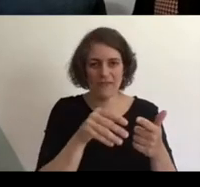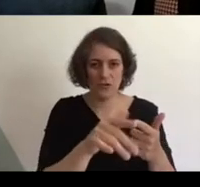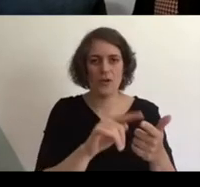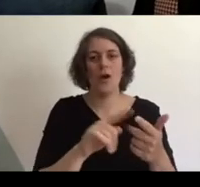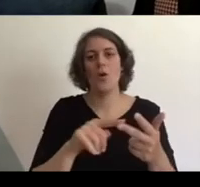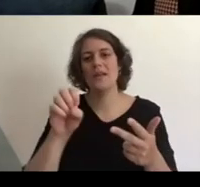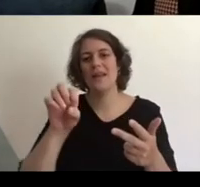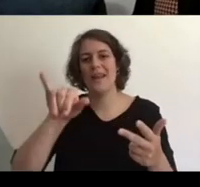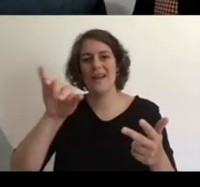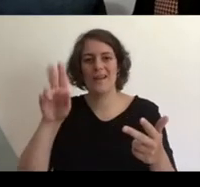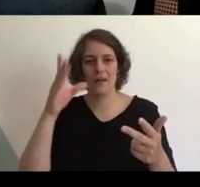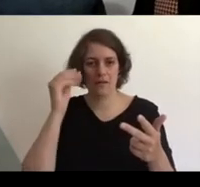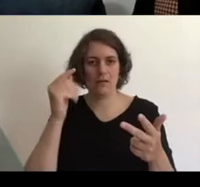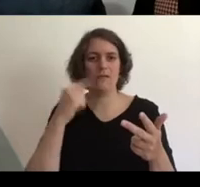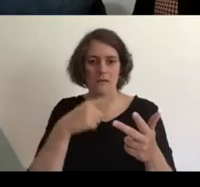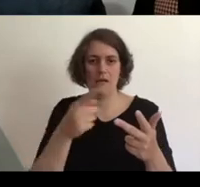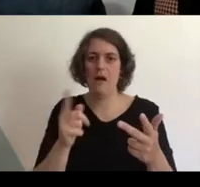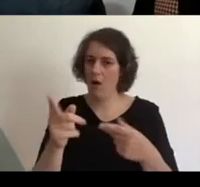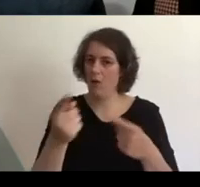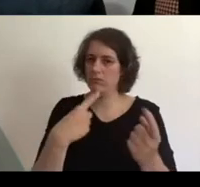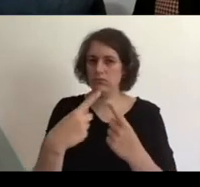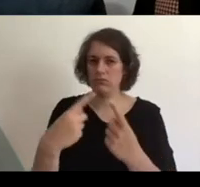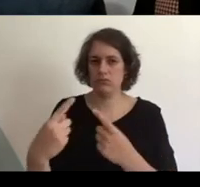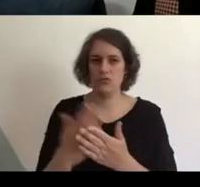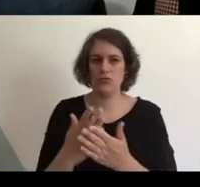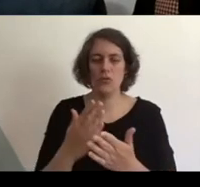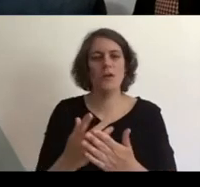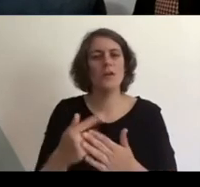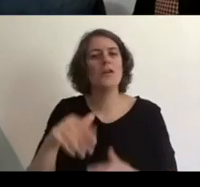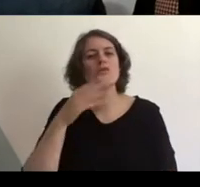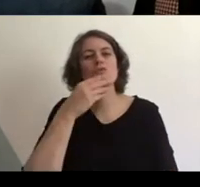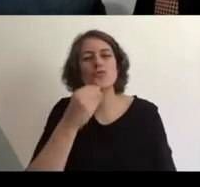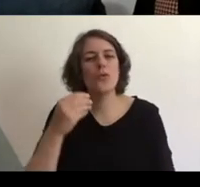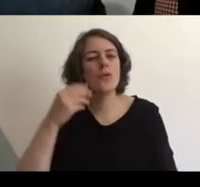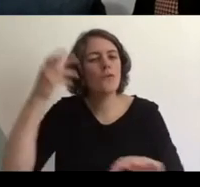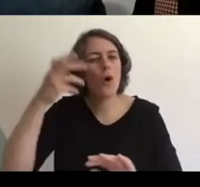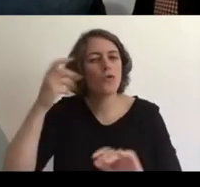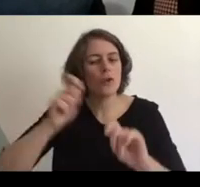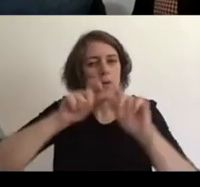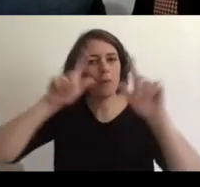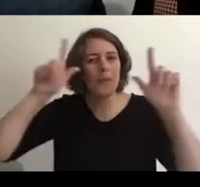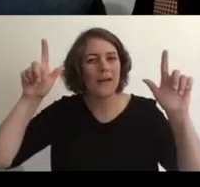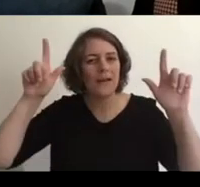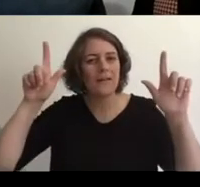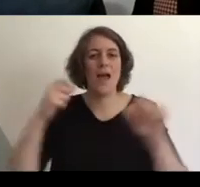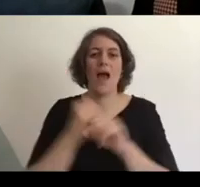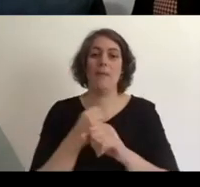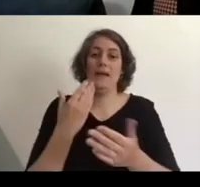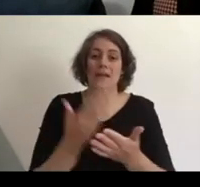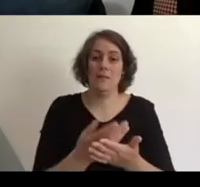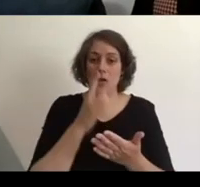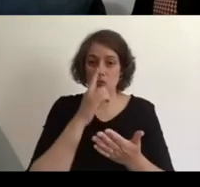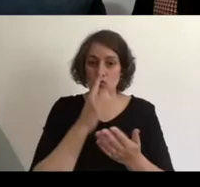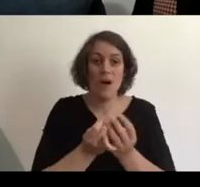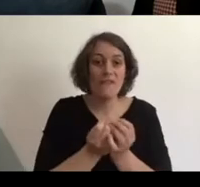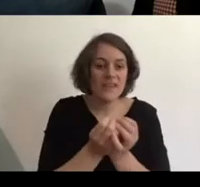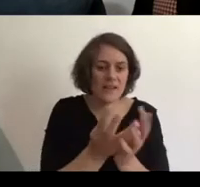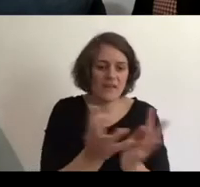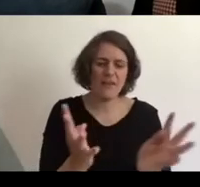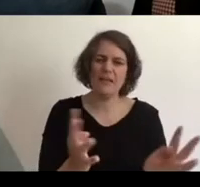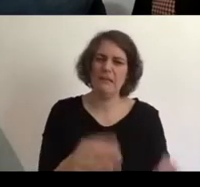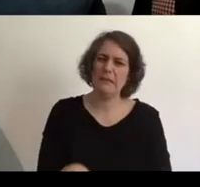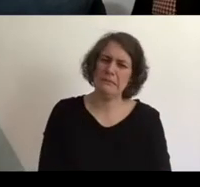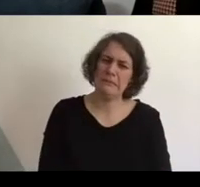Es wäre so schön, wenn Arbeitgeber generell mal sehen würden, dass Vielfalt nicht der Makel ist, sondern die